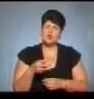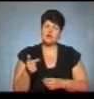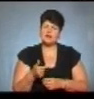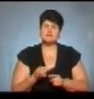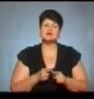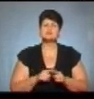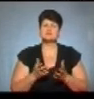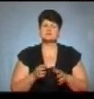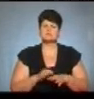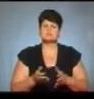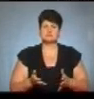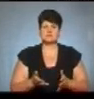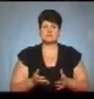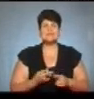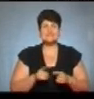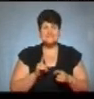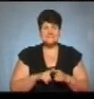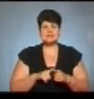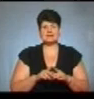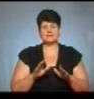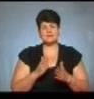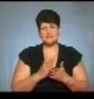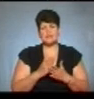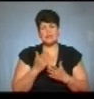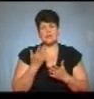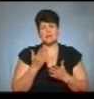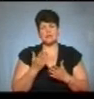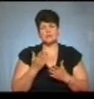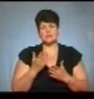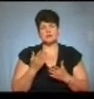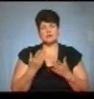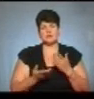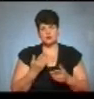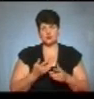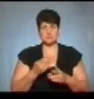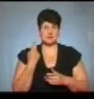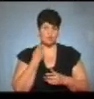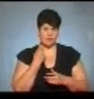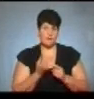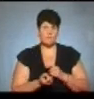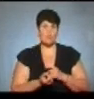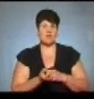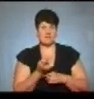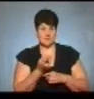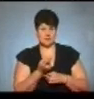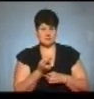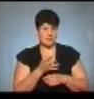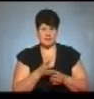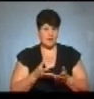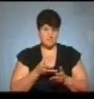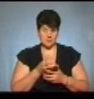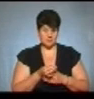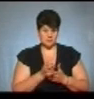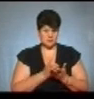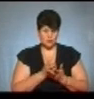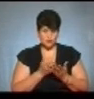це відбувається, зокрема? Це відбувається за поданням, якщо така заборгованість, тобто появляється така неоплата за житлово-комунальні послуги,